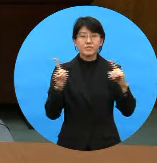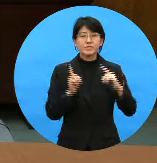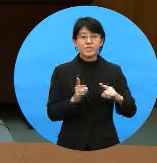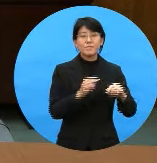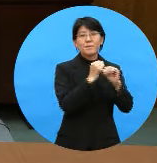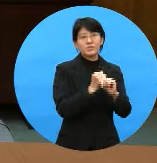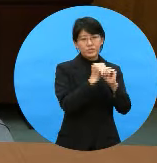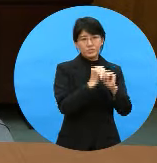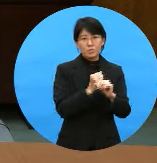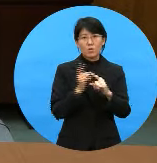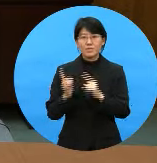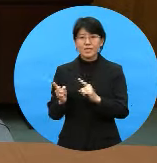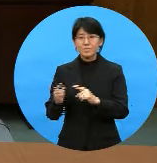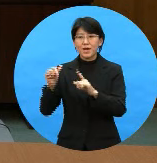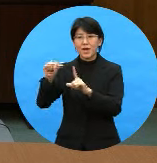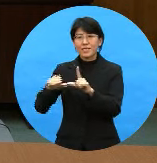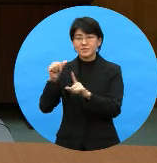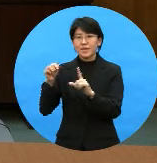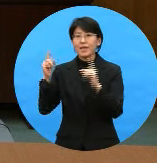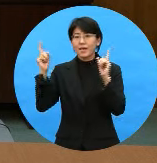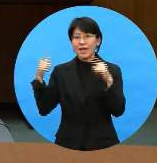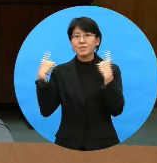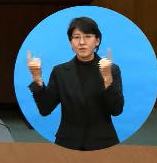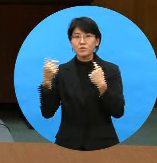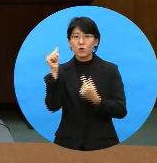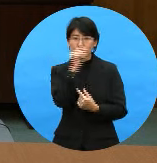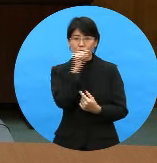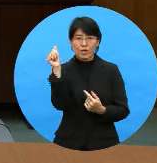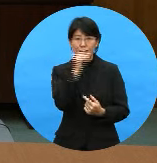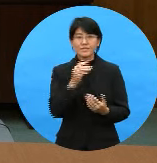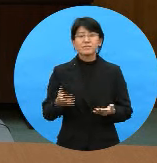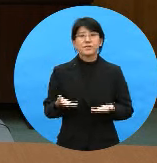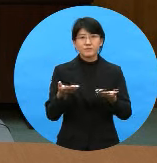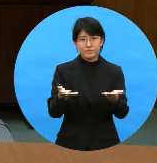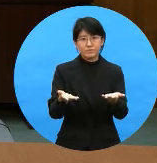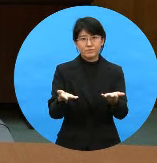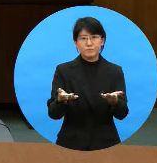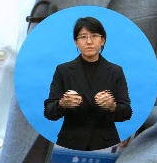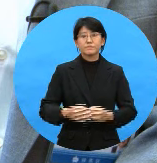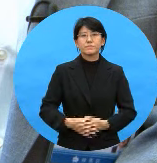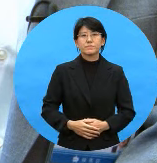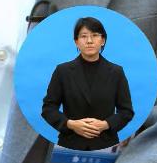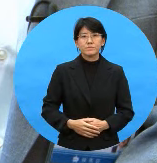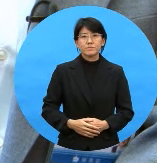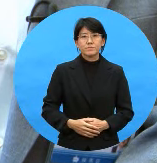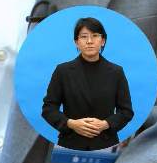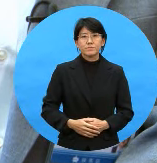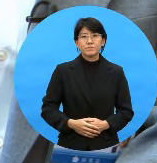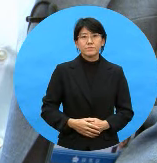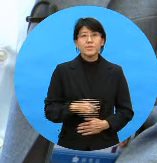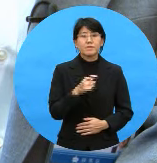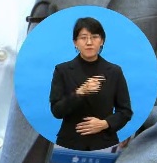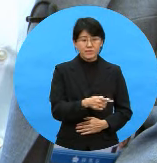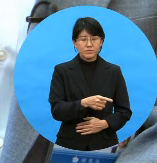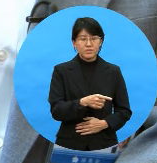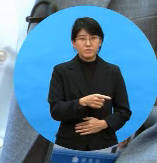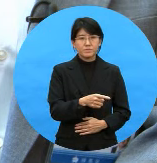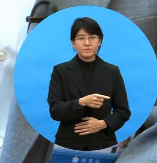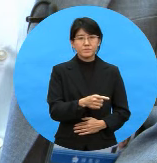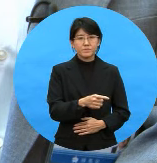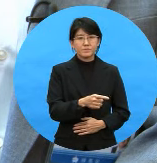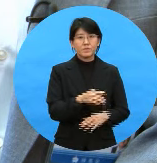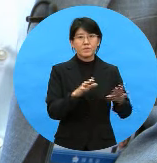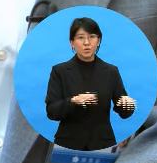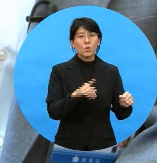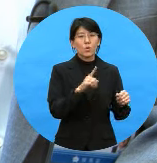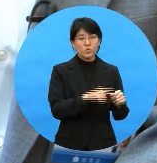馬祭りと練馬アニメカーニバルをご紹介します。まずは練馬祭りです。